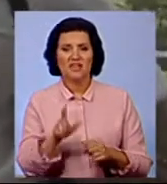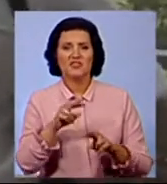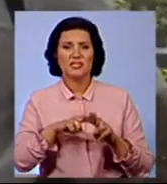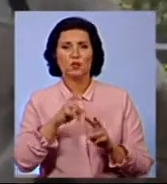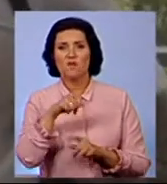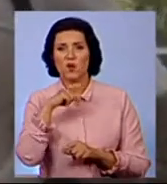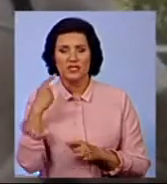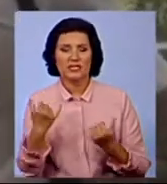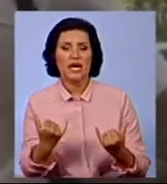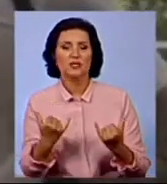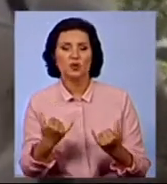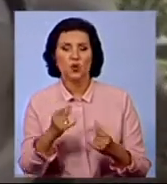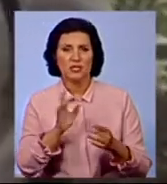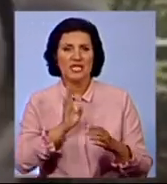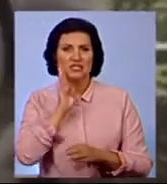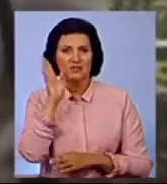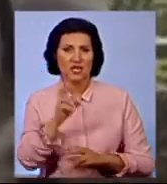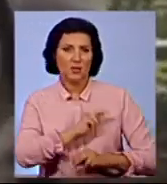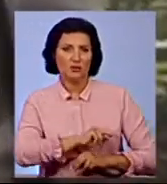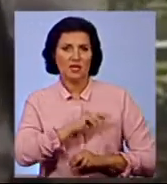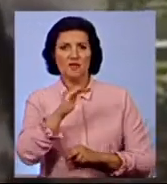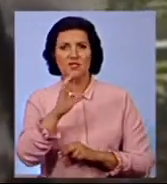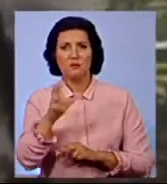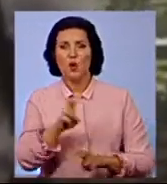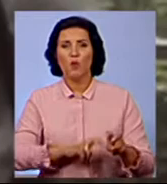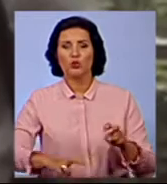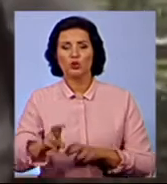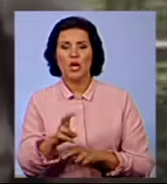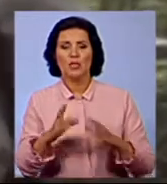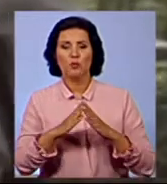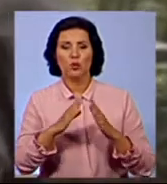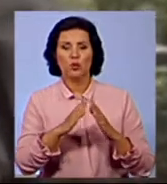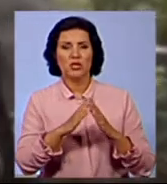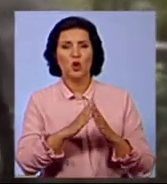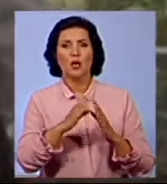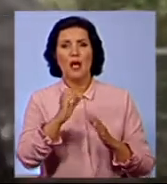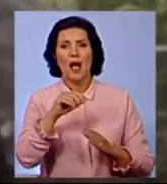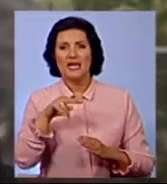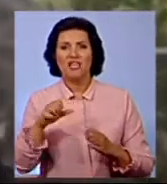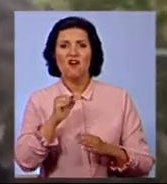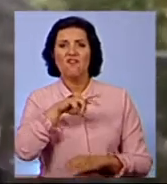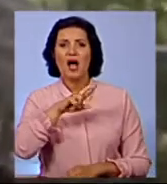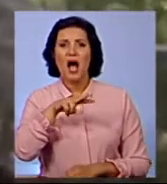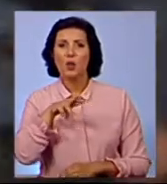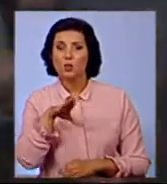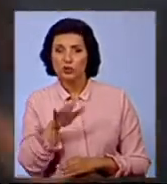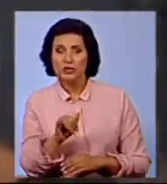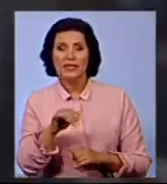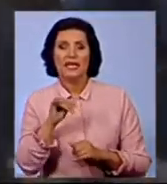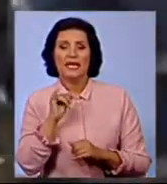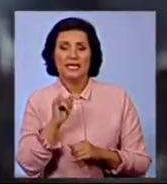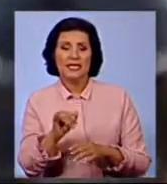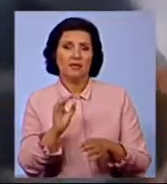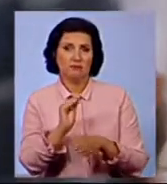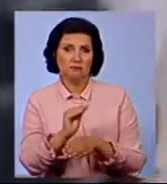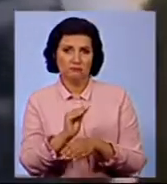Росії. А сьогодні на світанку співробітники ФСБ обшукали будинок Алієва в Алушті. Претензії його дочці висунули за пости